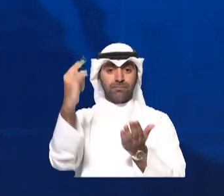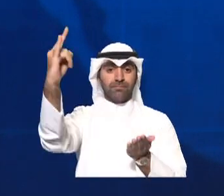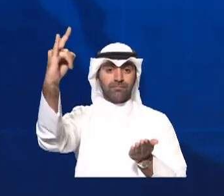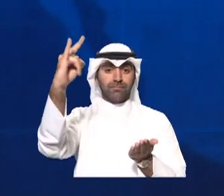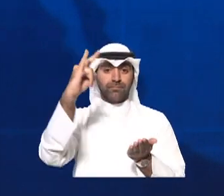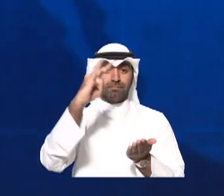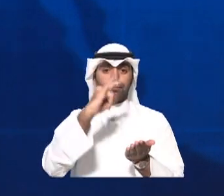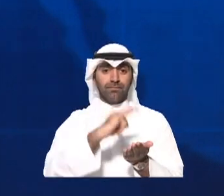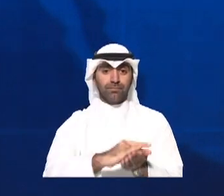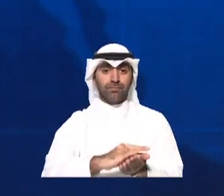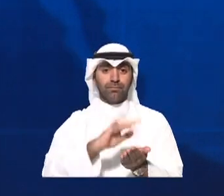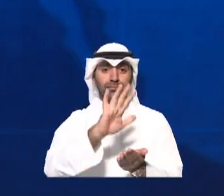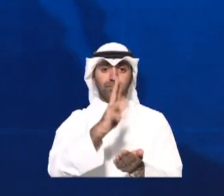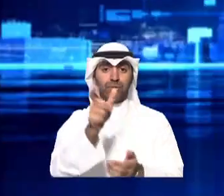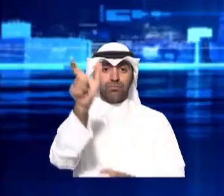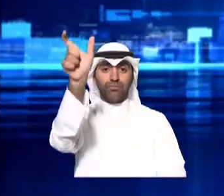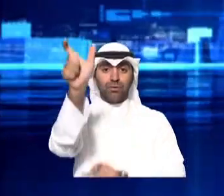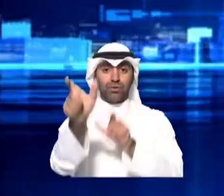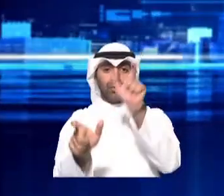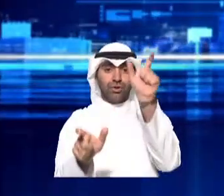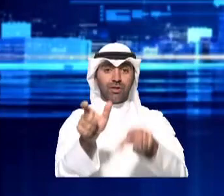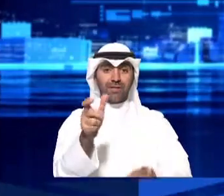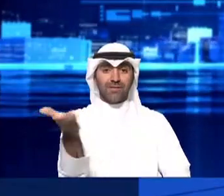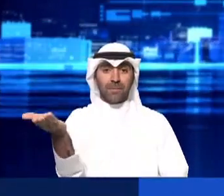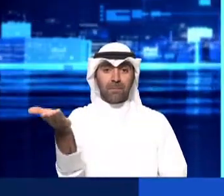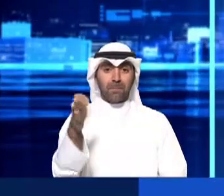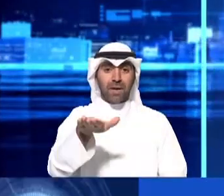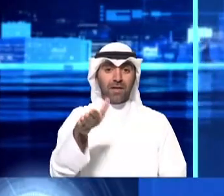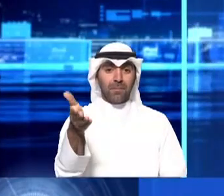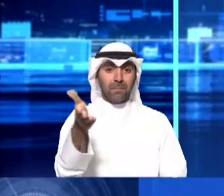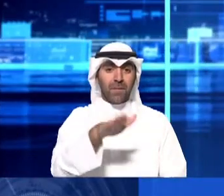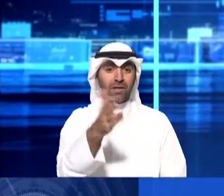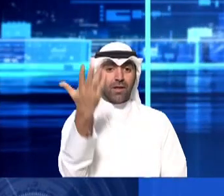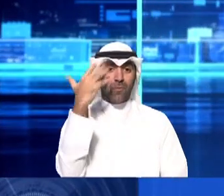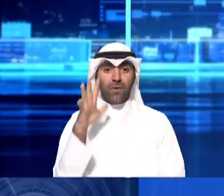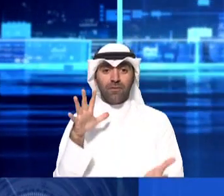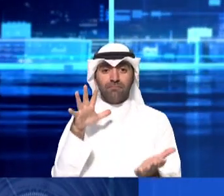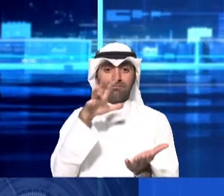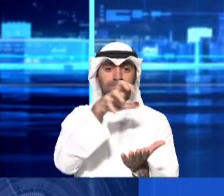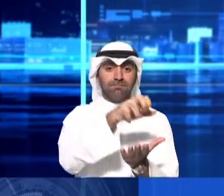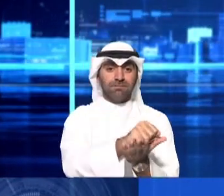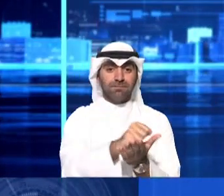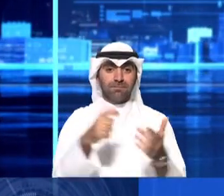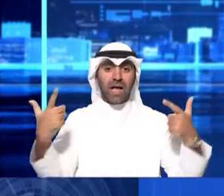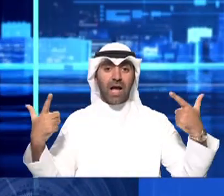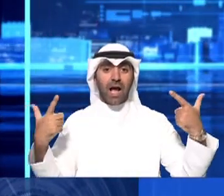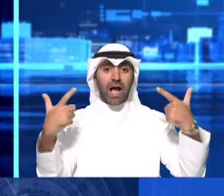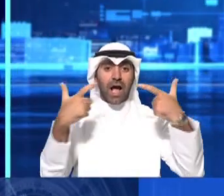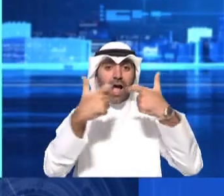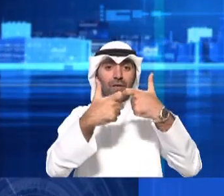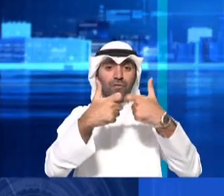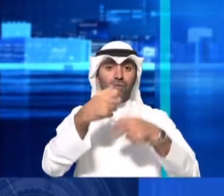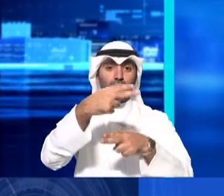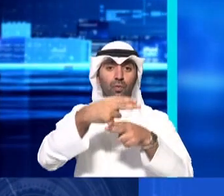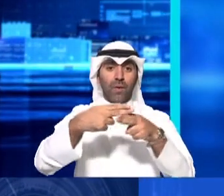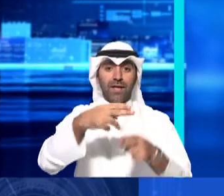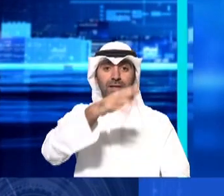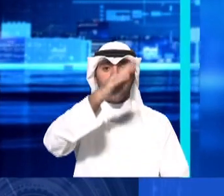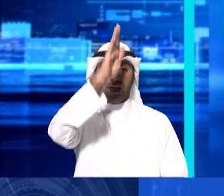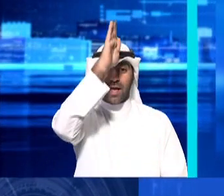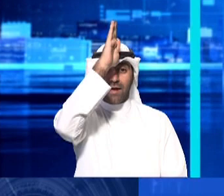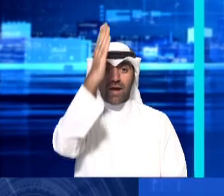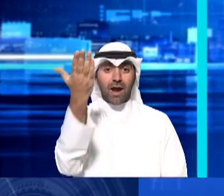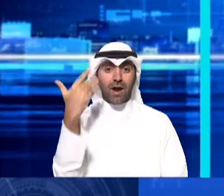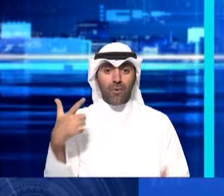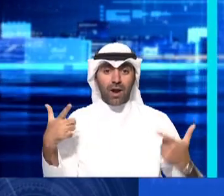مقبرة الإصليبخات وفق مراسم عسكرية وبحضور نائب رئيس مجلس الوزراء ووزير الدفاع الشيخ أحمد